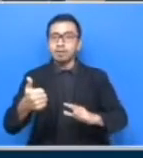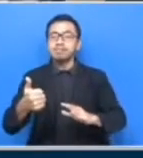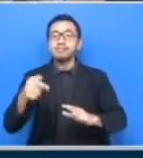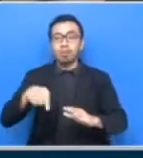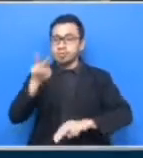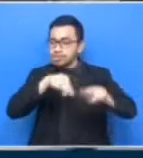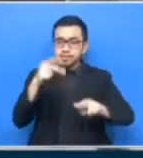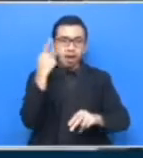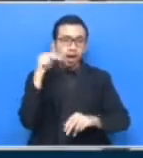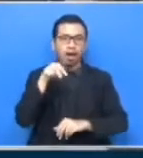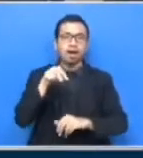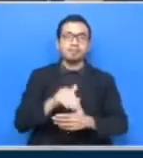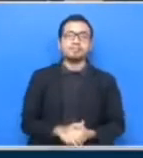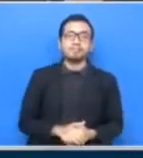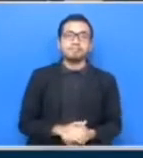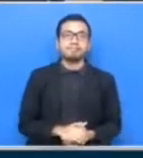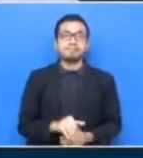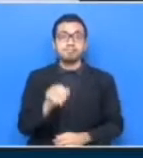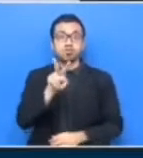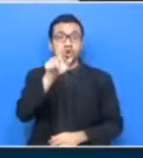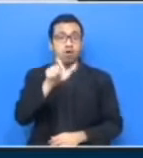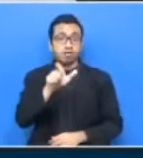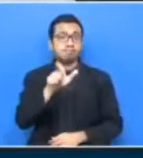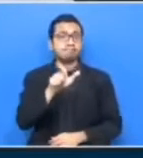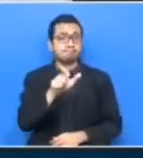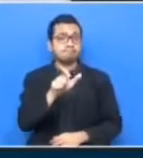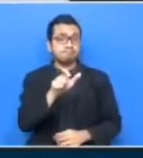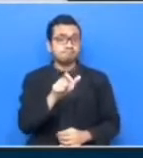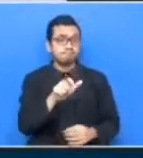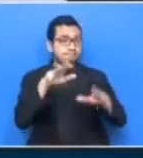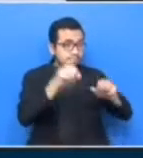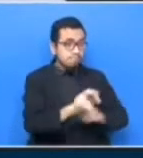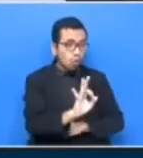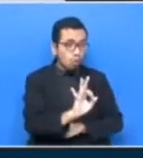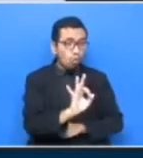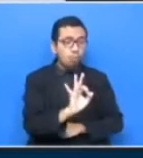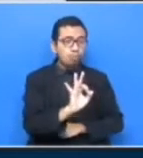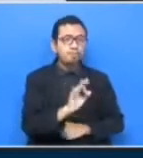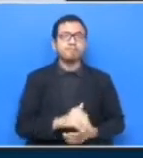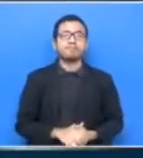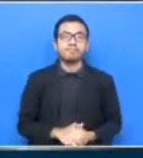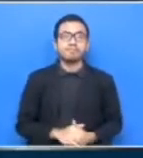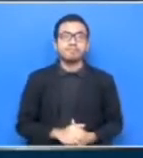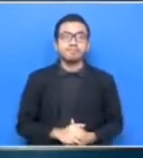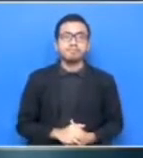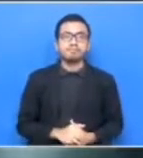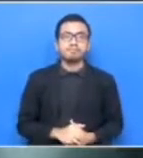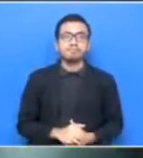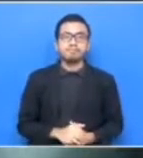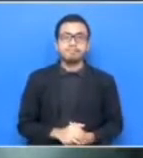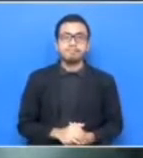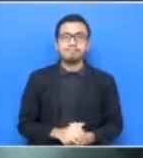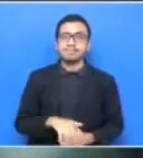artinya belum bisa ditemukan sampai malam hari ini apa kami konfirmasi kembali utk Oh ya untuk